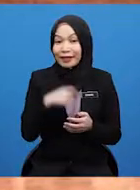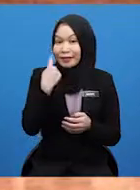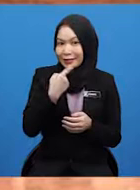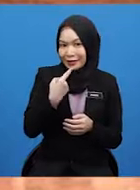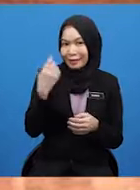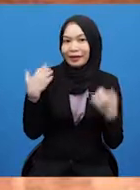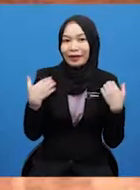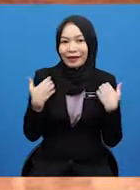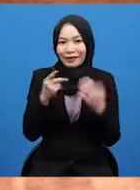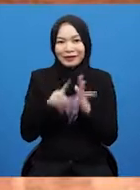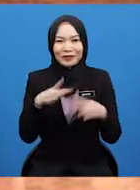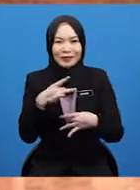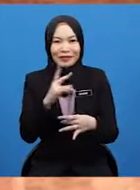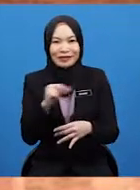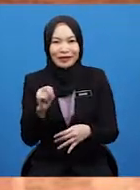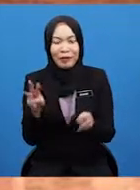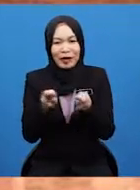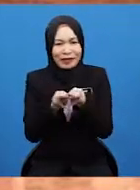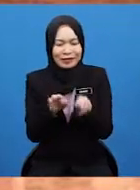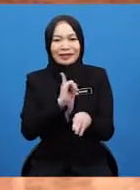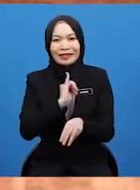Siapa ada hobi yang sama macam saya tadi?